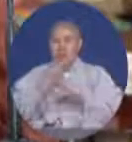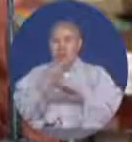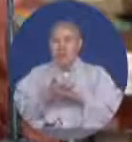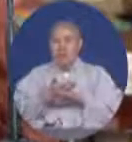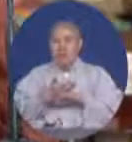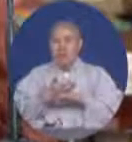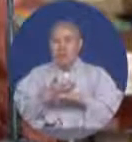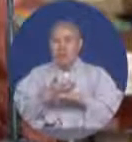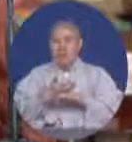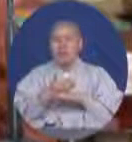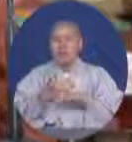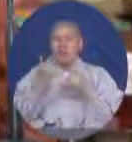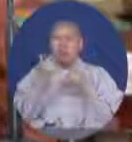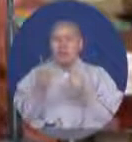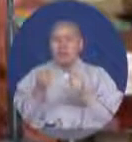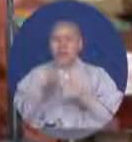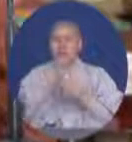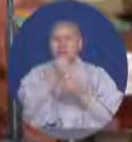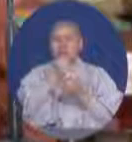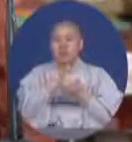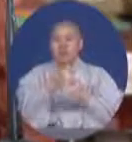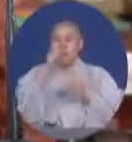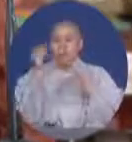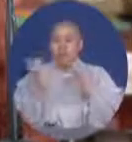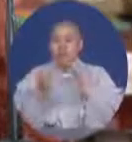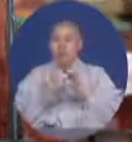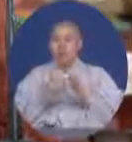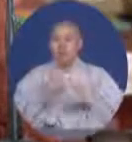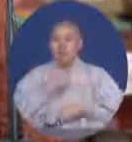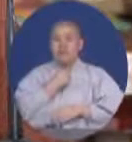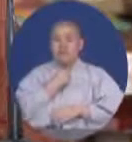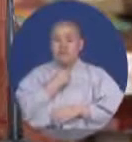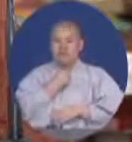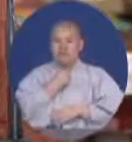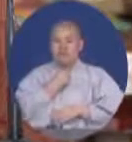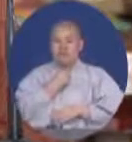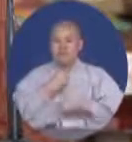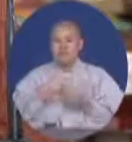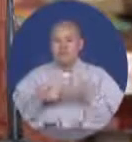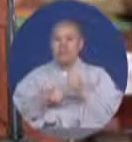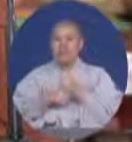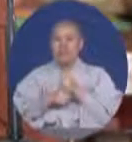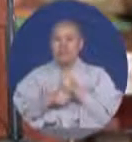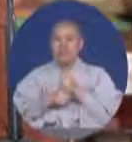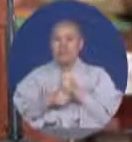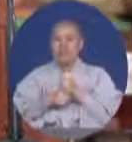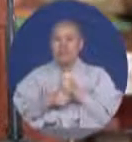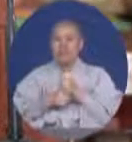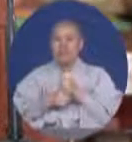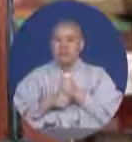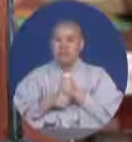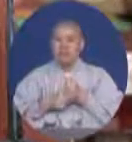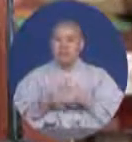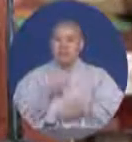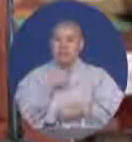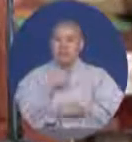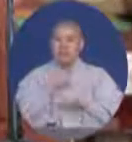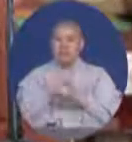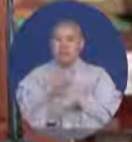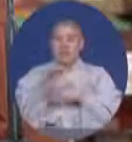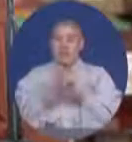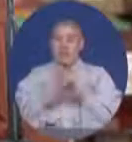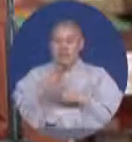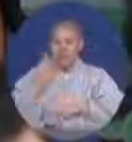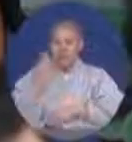불도가 이루어지기를 서원합니다. 이게 예불 서원이에요. 이렇게 서원을 하면 되는